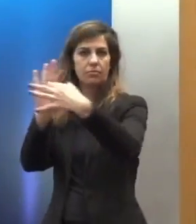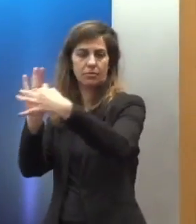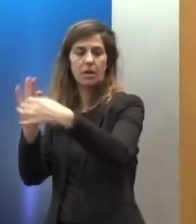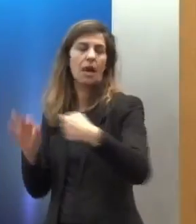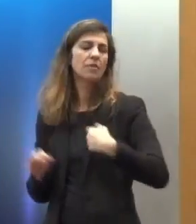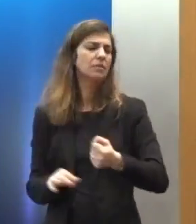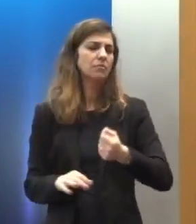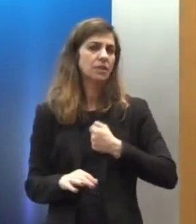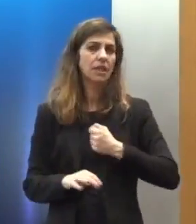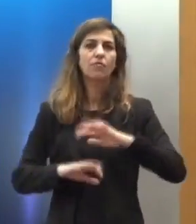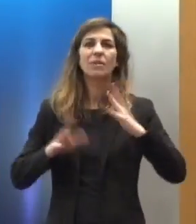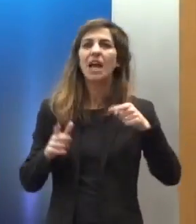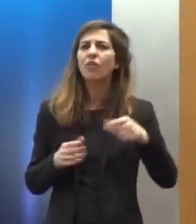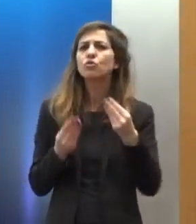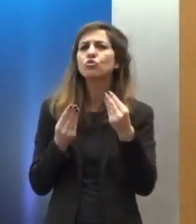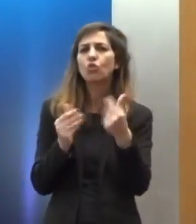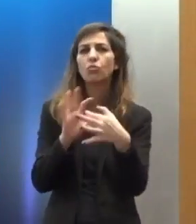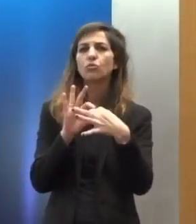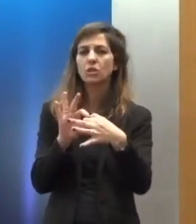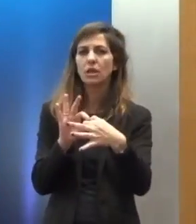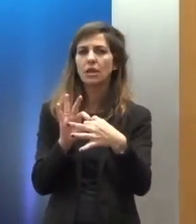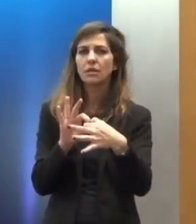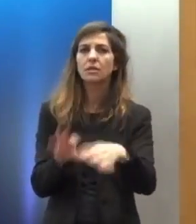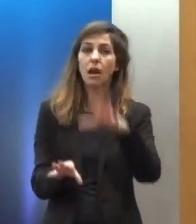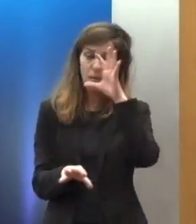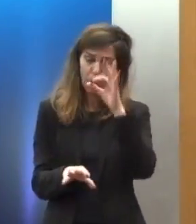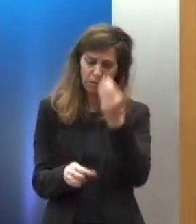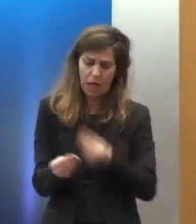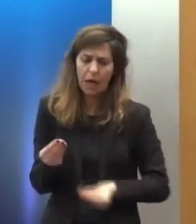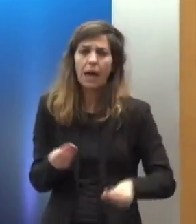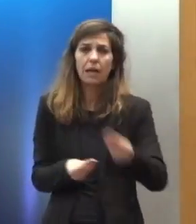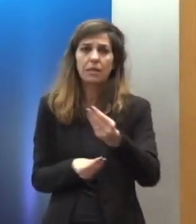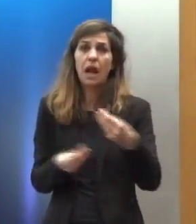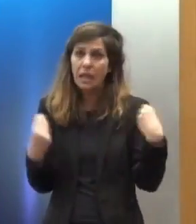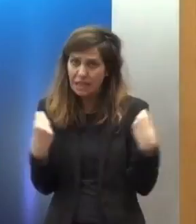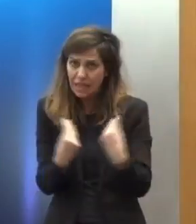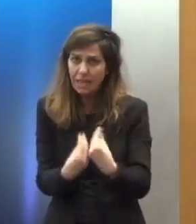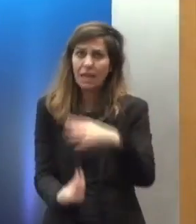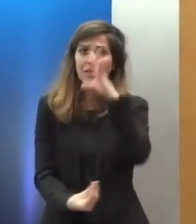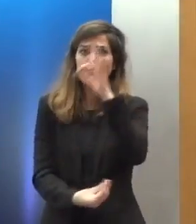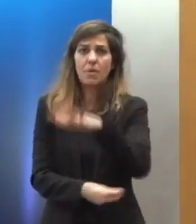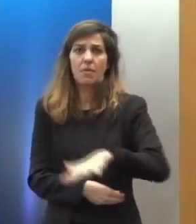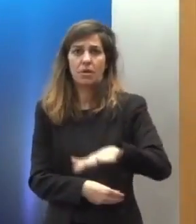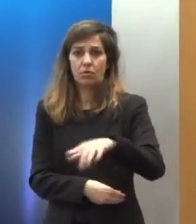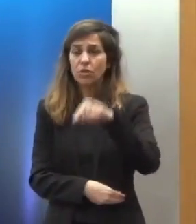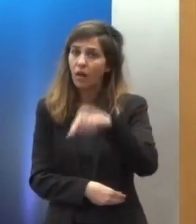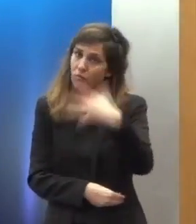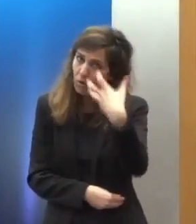πολιτική της συνενετικής προσέγγισης είναι αναμφισβήτητα πιο ρεαλιστική και οδηγεί σε απτά